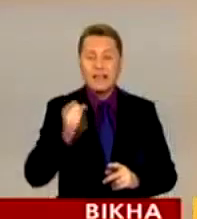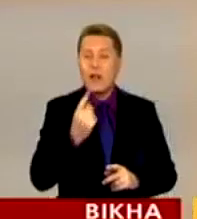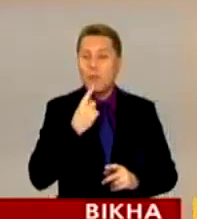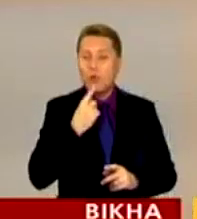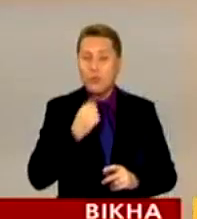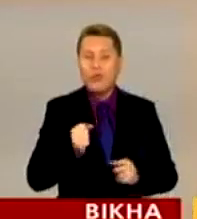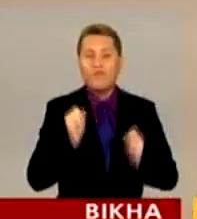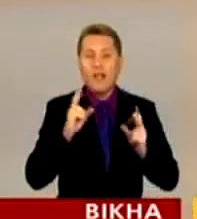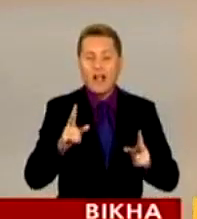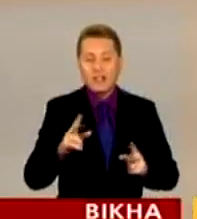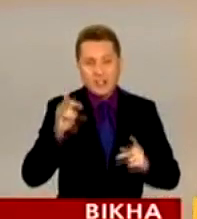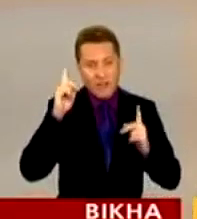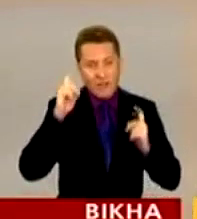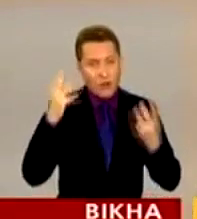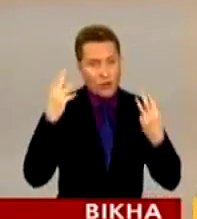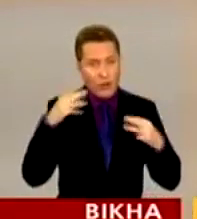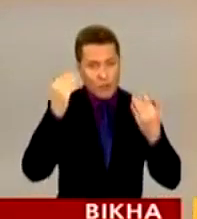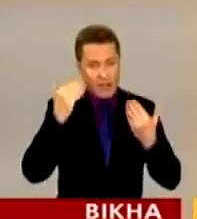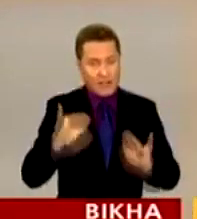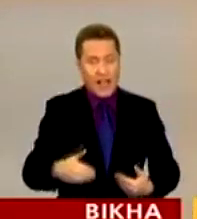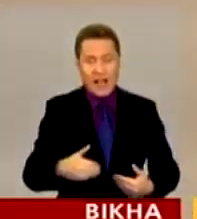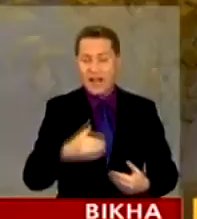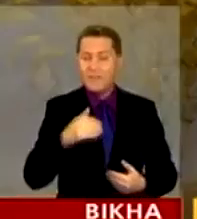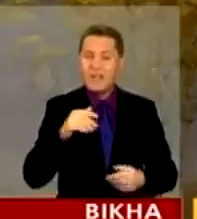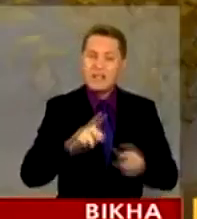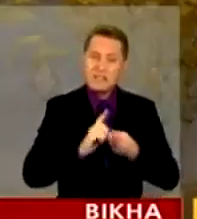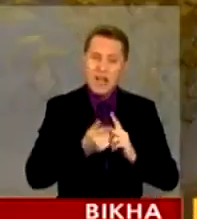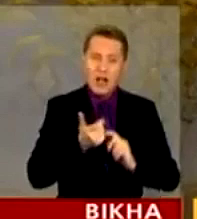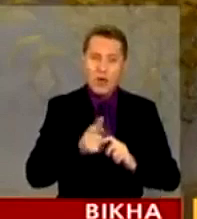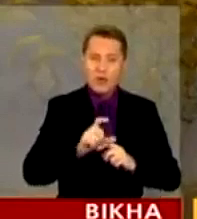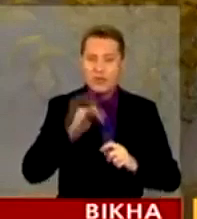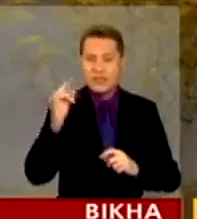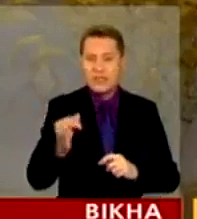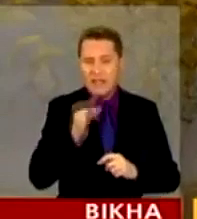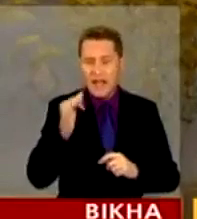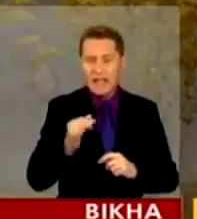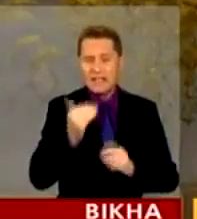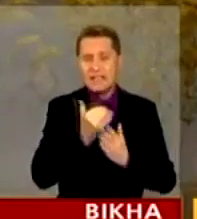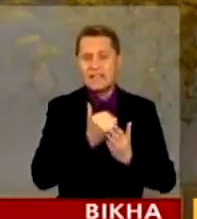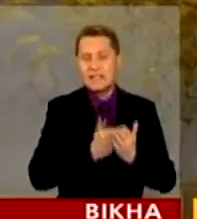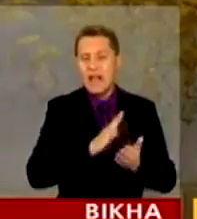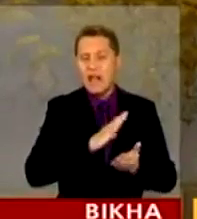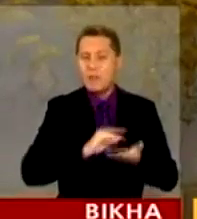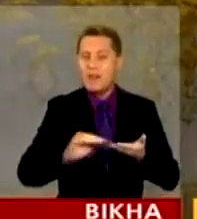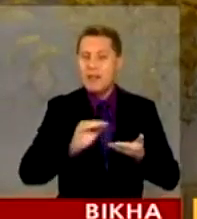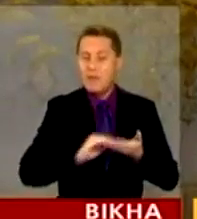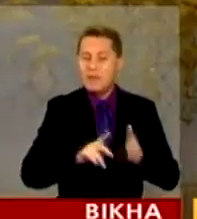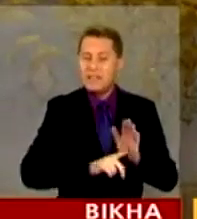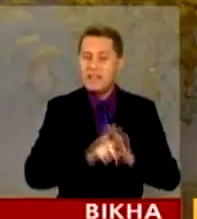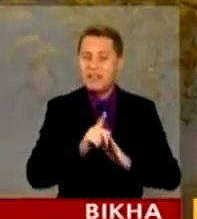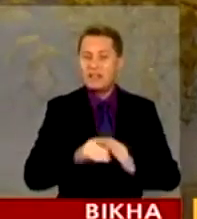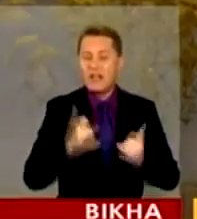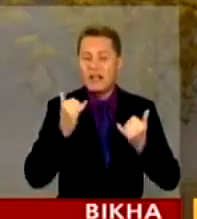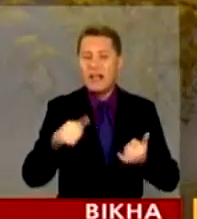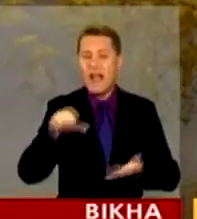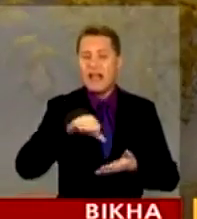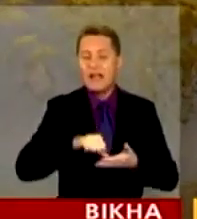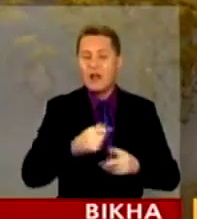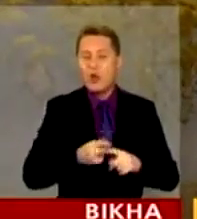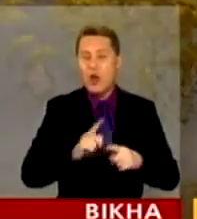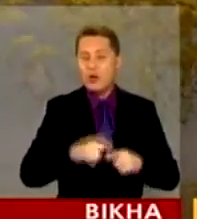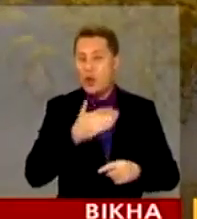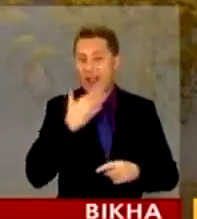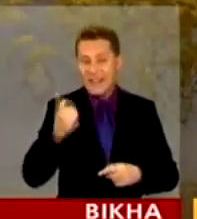в качестве фотомодели, ему стало очень интересно. Сценарий был изначально написан для героини, у которой нет